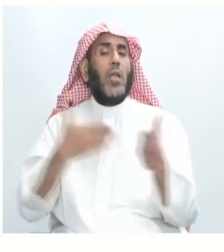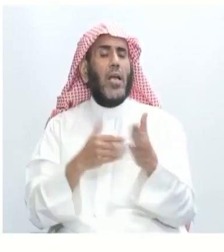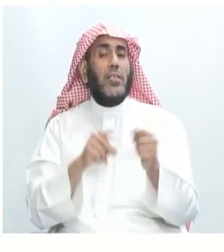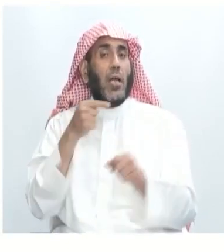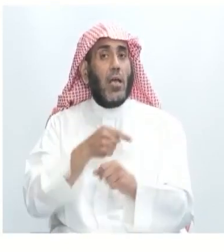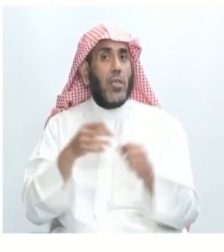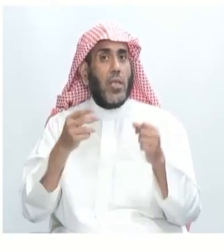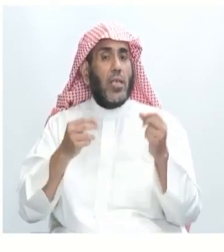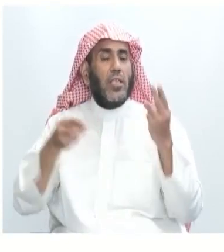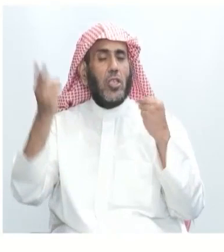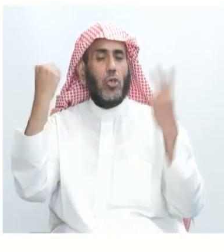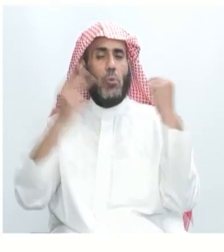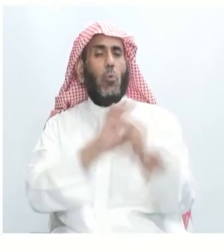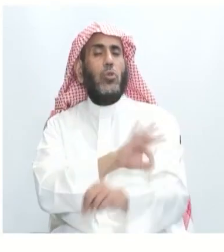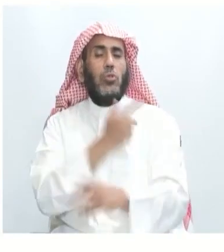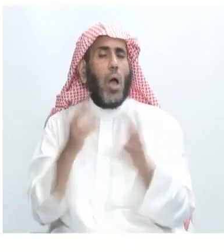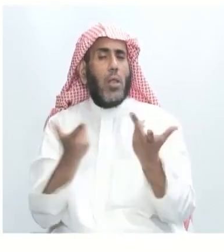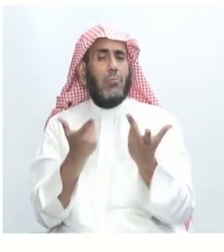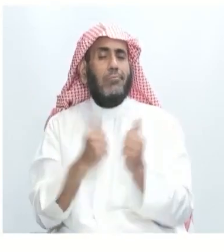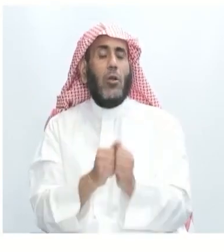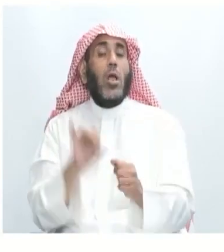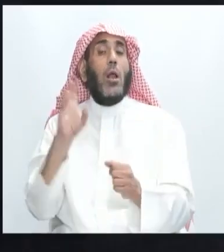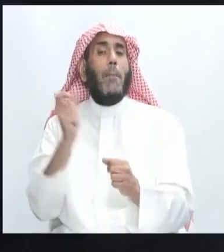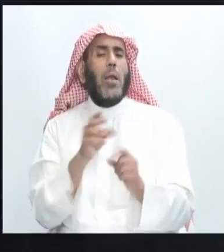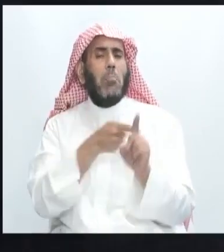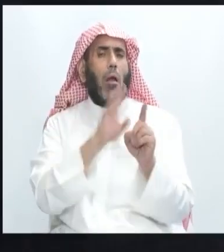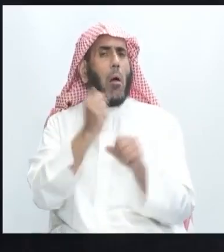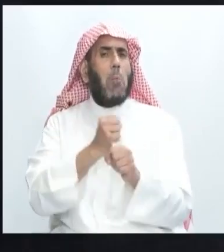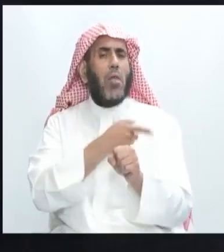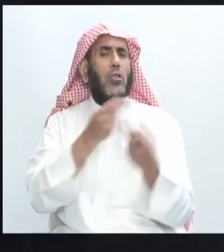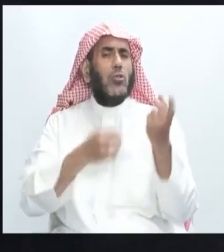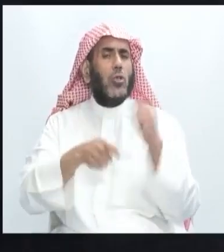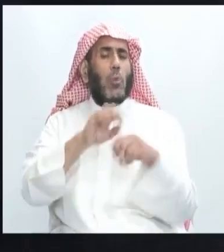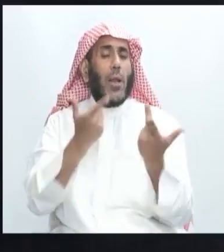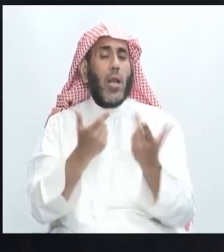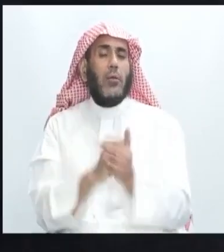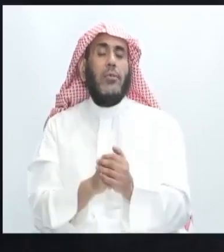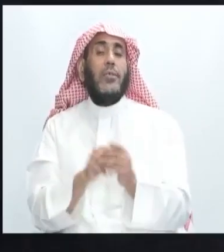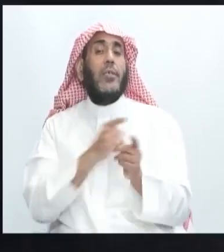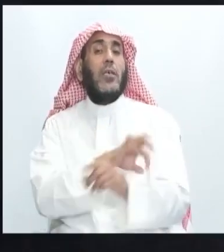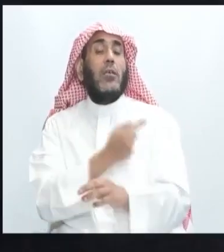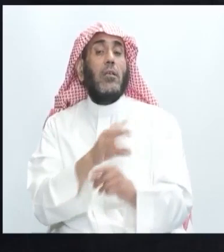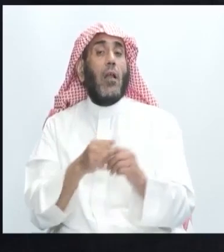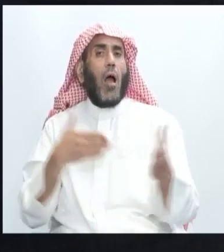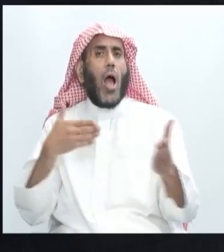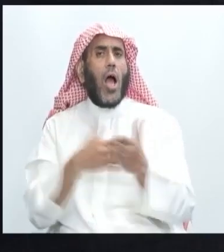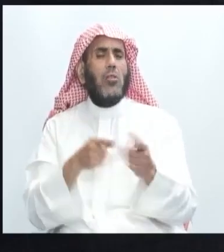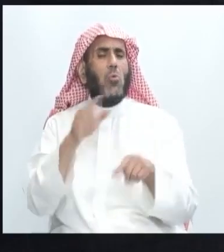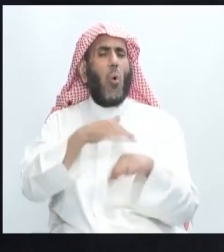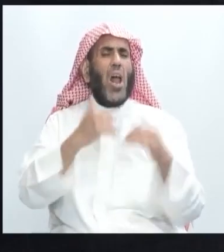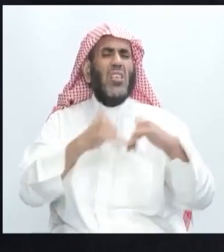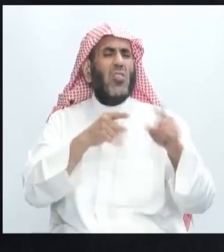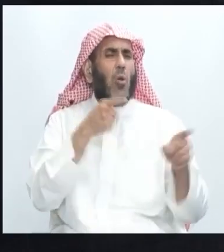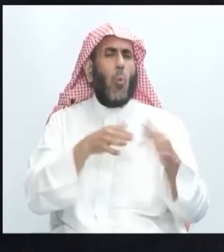التجربه ما نتائج هذه التجربه وكذلك من مثلا من قام بهذه التجربه ايضا هنا حادث على الطريق ايضا